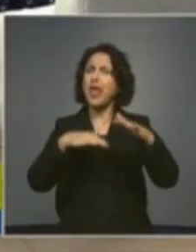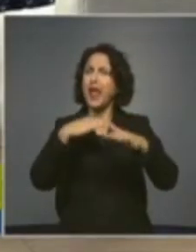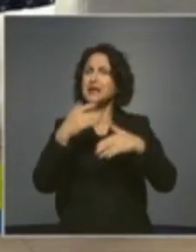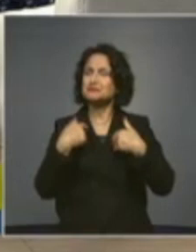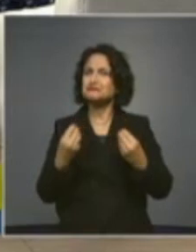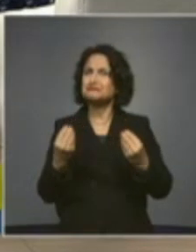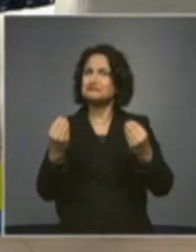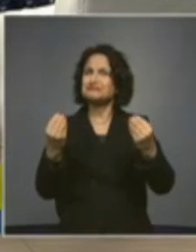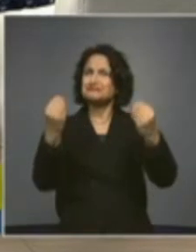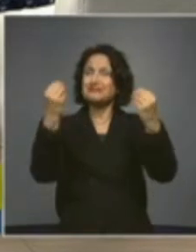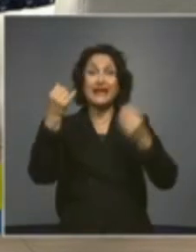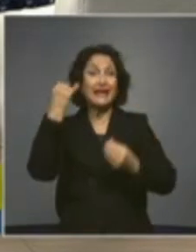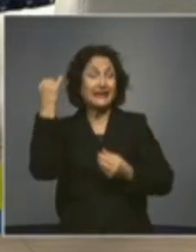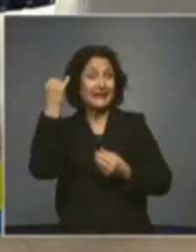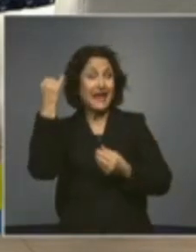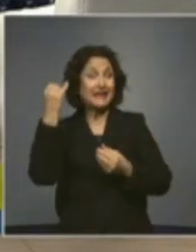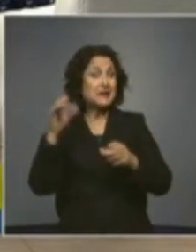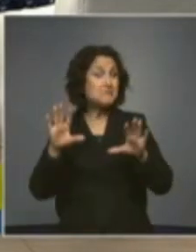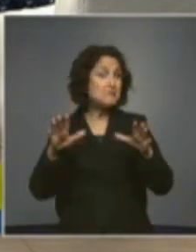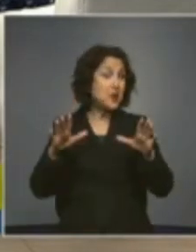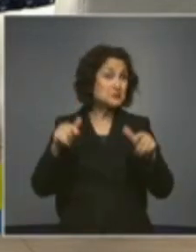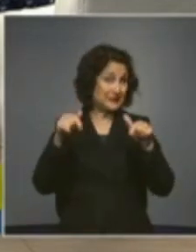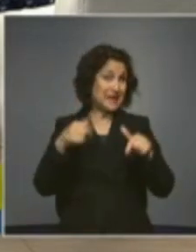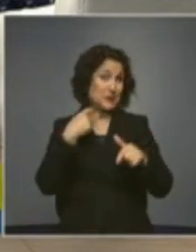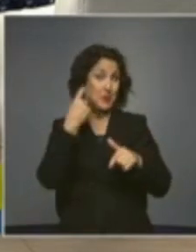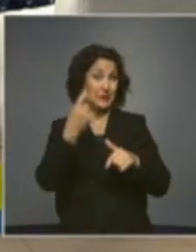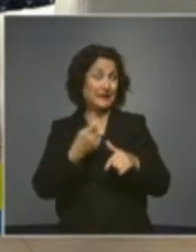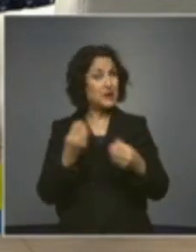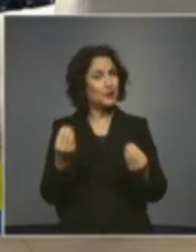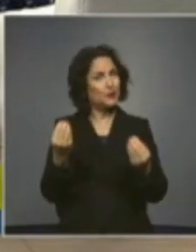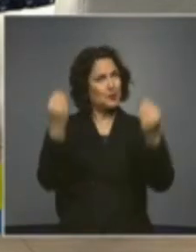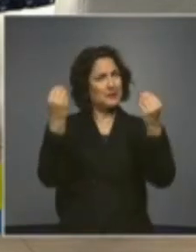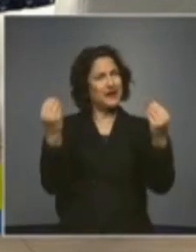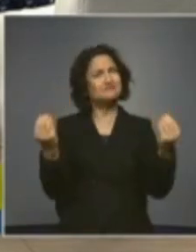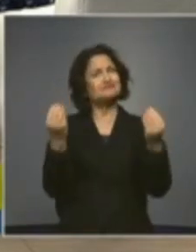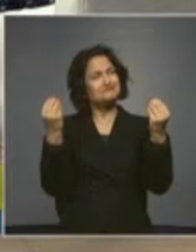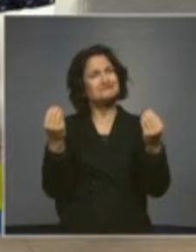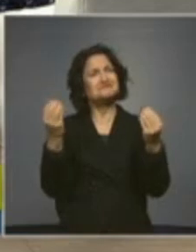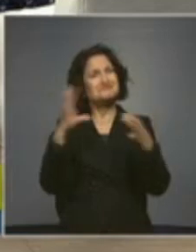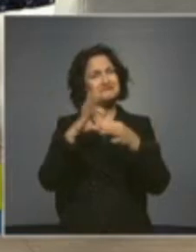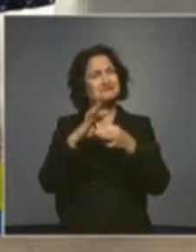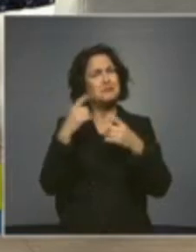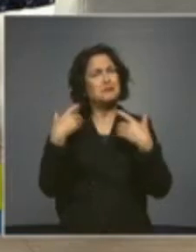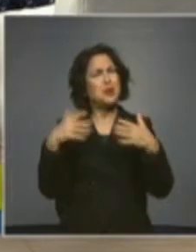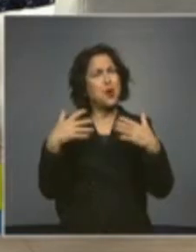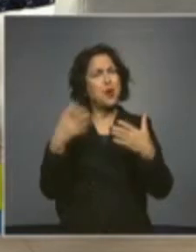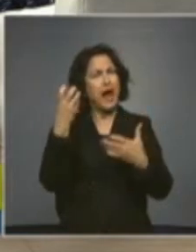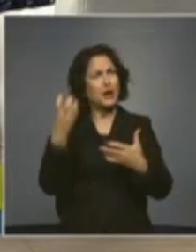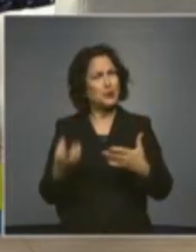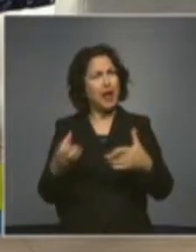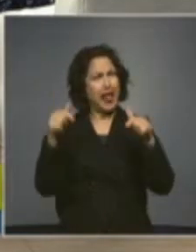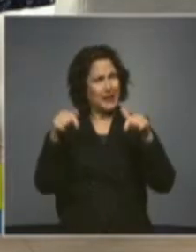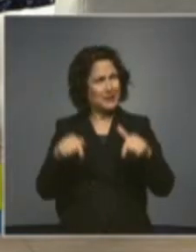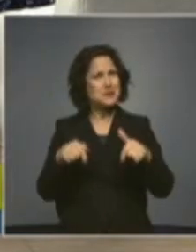тази година мисля, че идеята ми е може би така най-добре резонира или така... И особено актуално звучи тази Да.